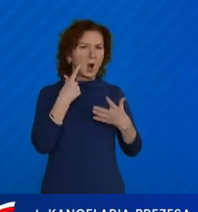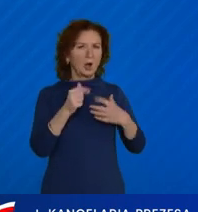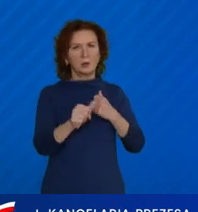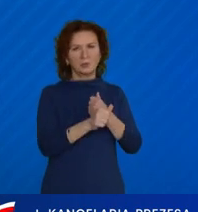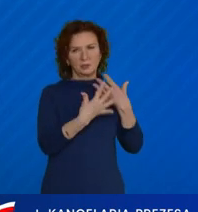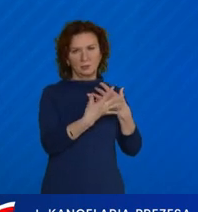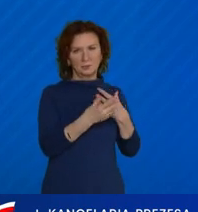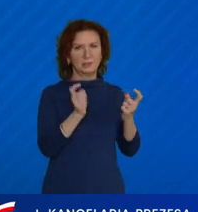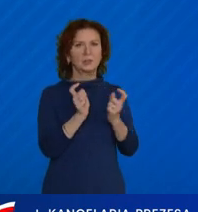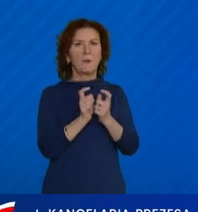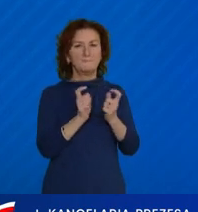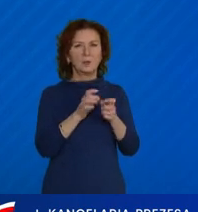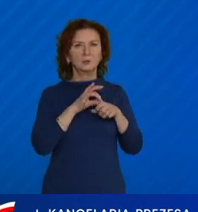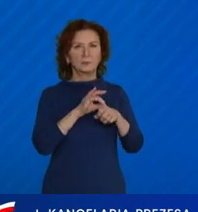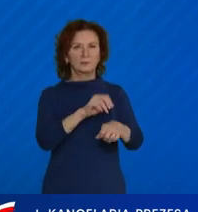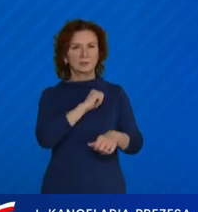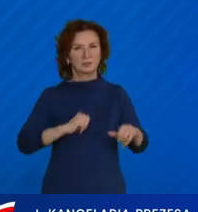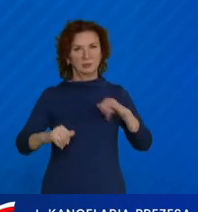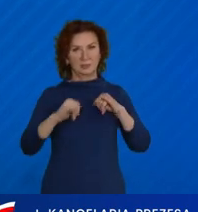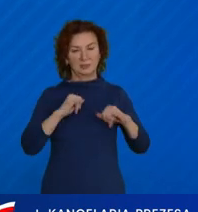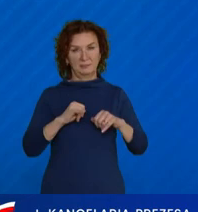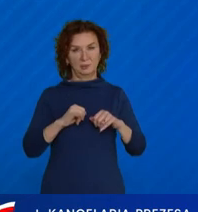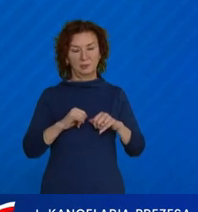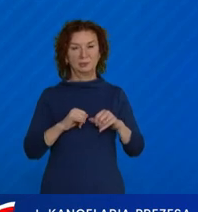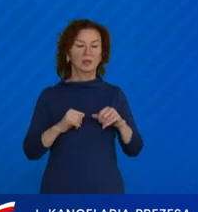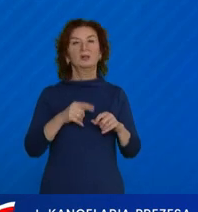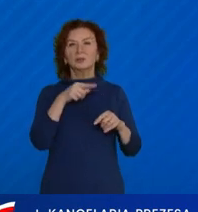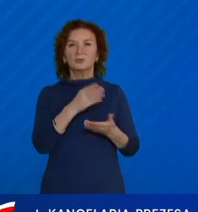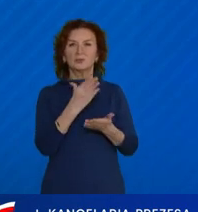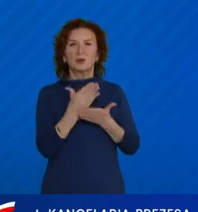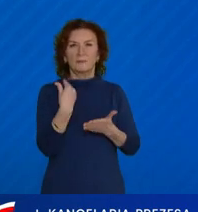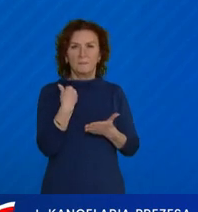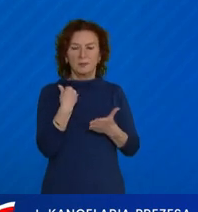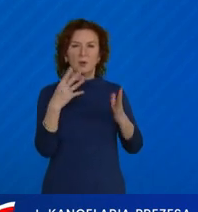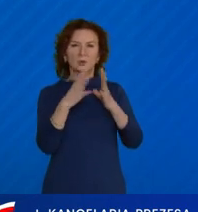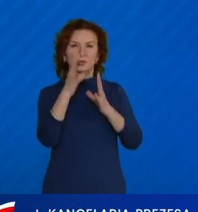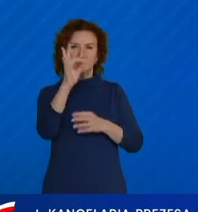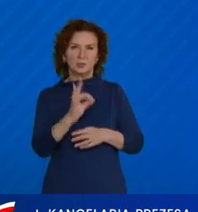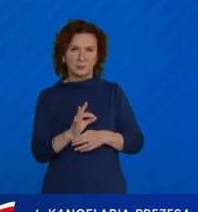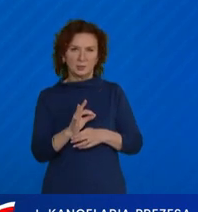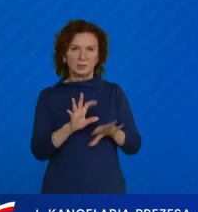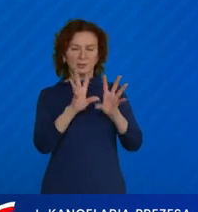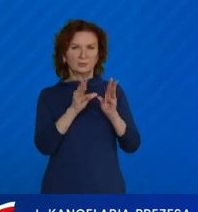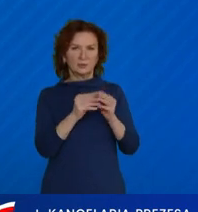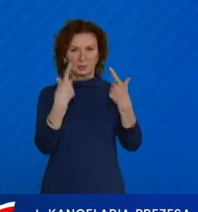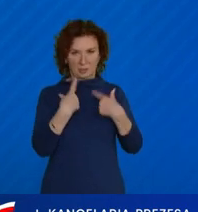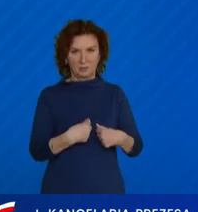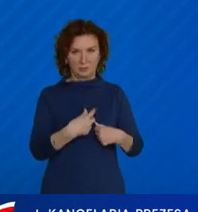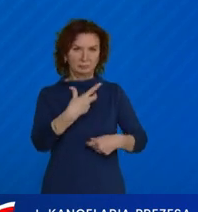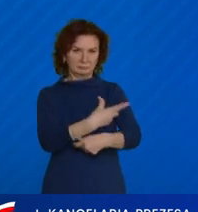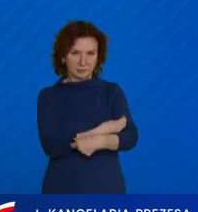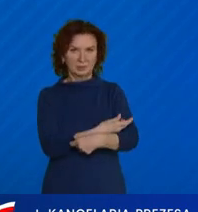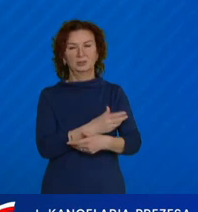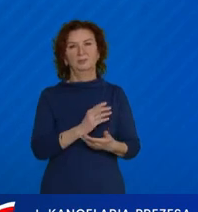samorząd. One zaszczepiły około 10% wszystkich osób, które przyjęły szczepienia w Warszawie, więc tu broń Boże nie ma mowy o